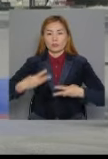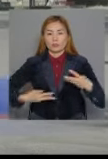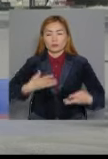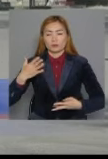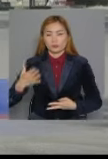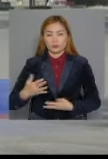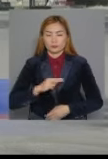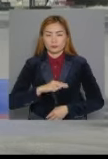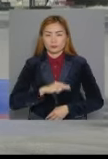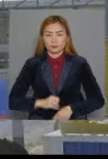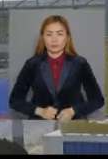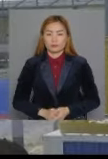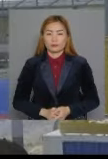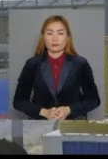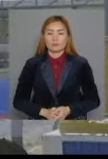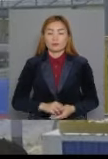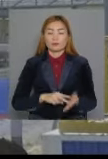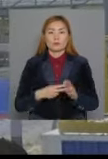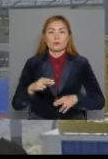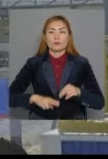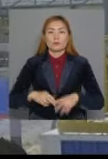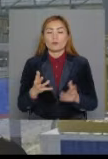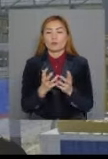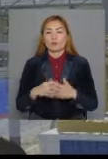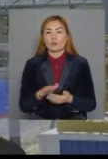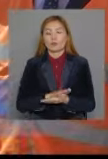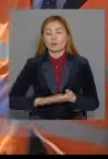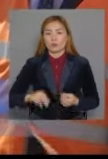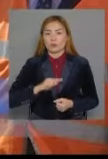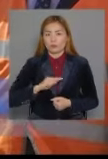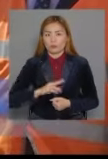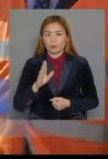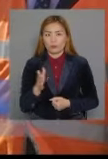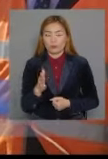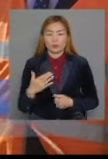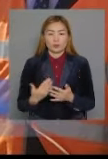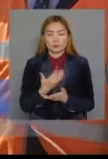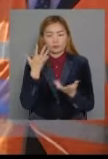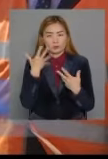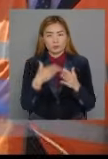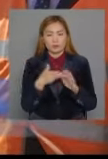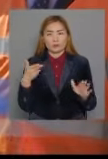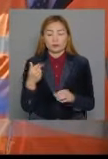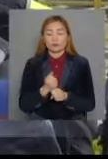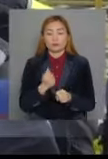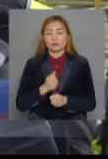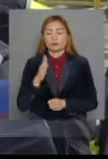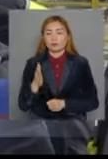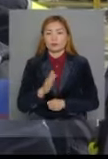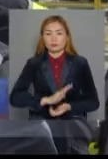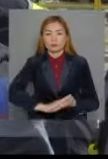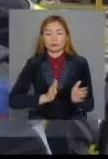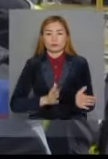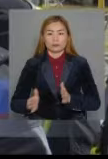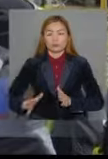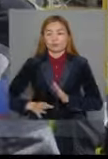поля испарения. В рамках строительства механических очистных сооружений внедрены современные технологические процессы и систему